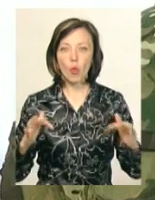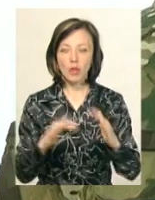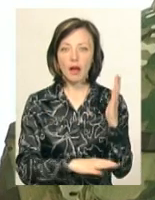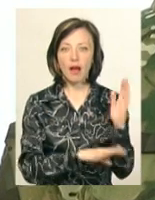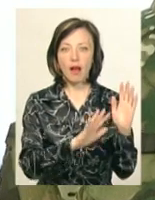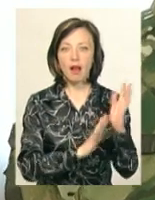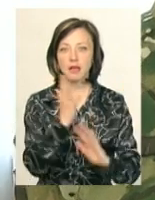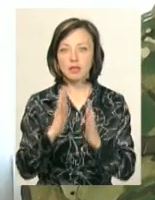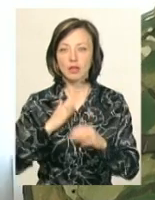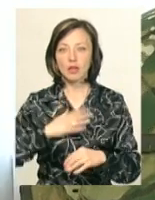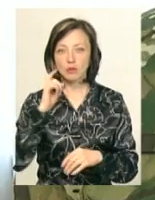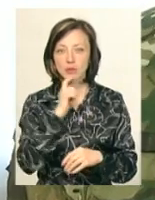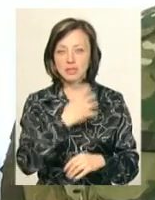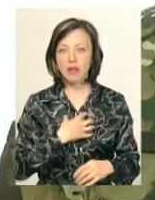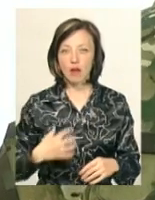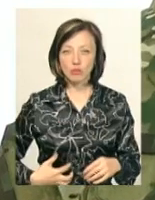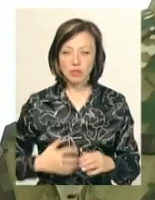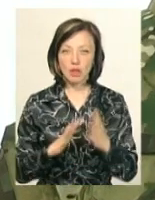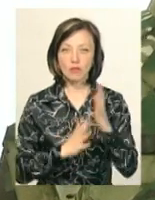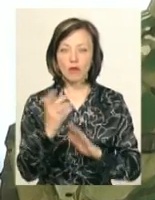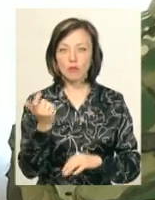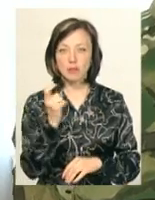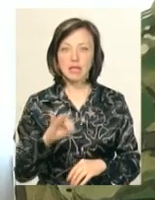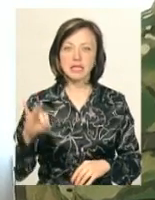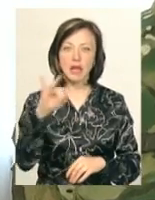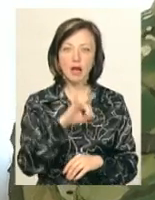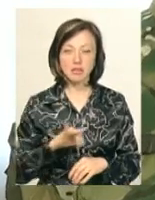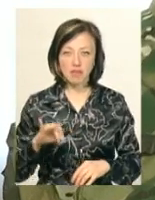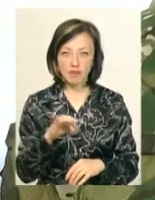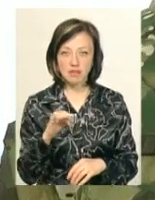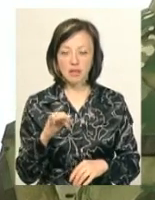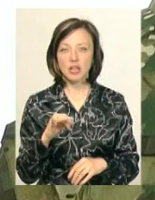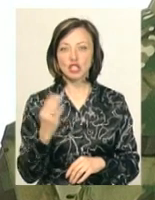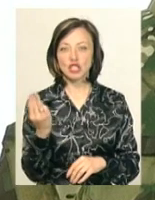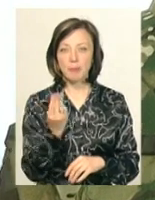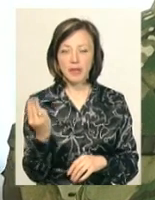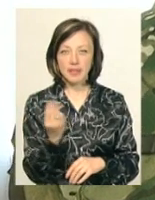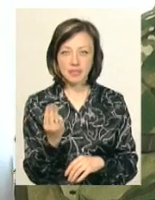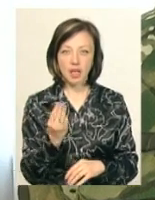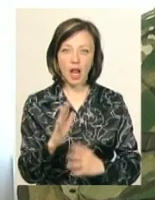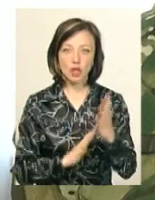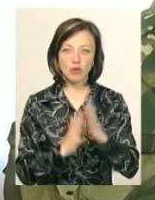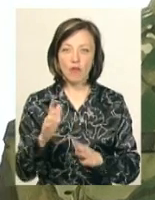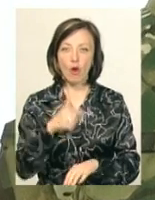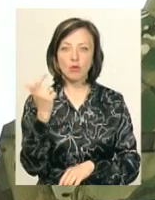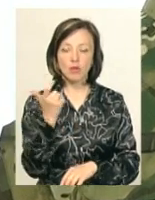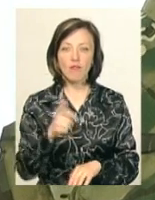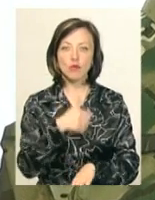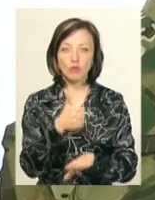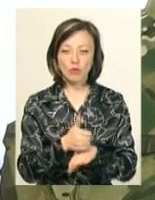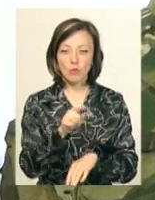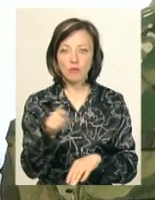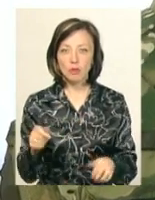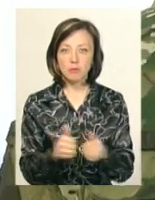нашої півночі, це Славутське лісове господарство і Зяслав, і Шепетівське лісове господарство. В основному вони